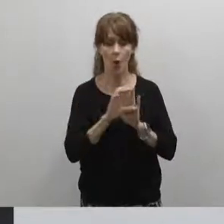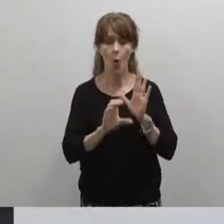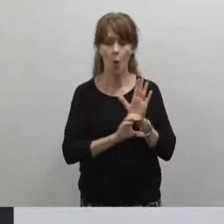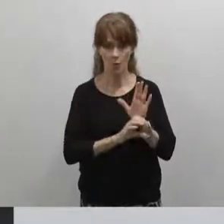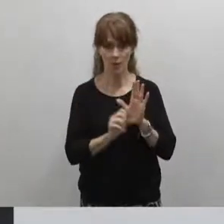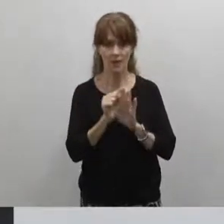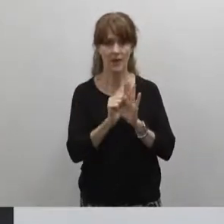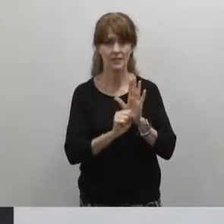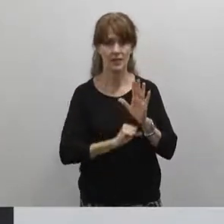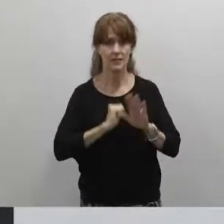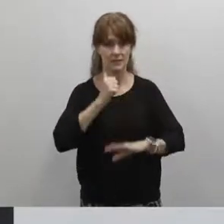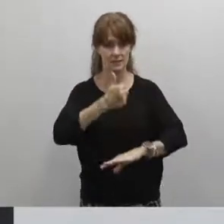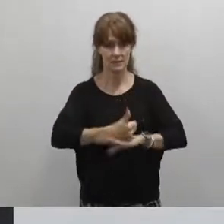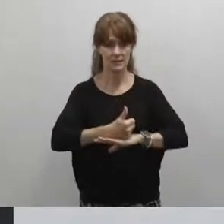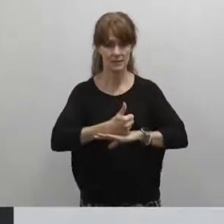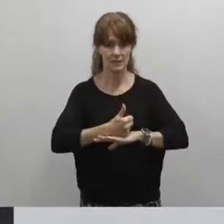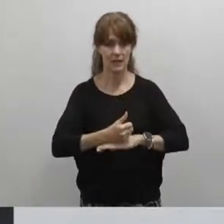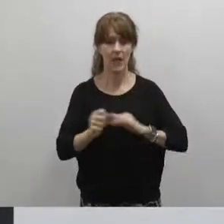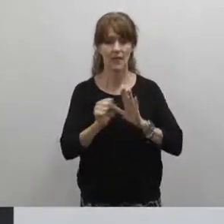green building